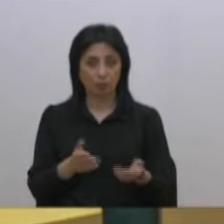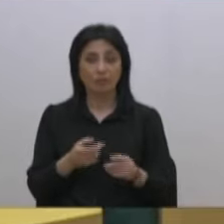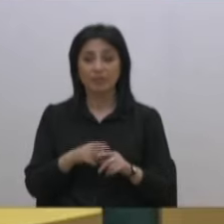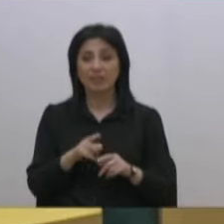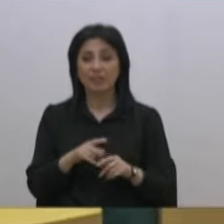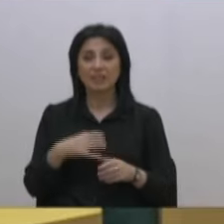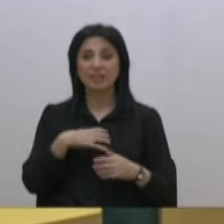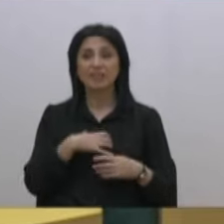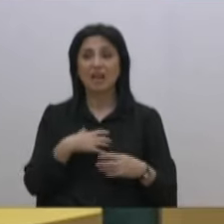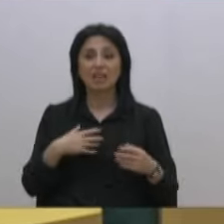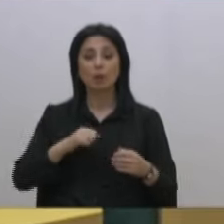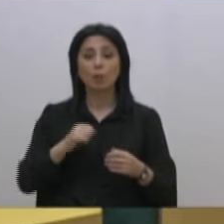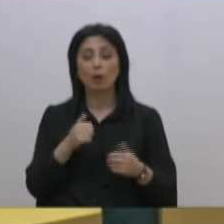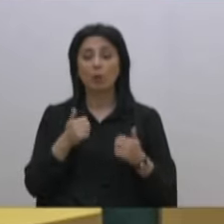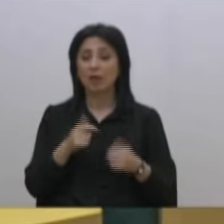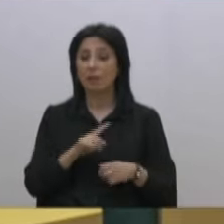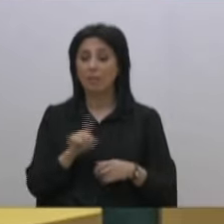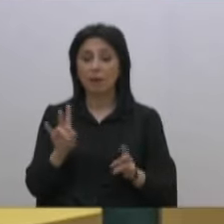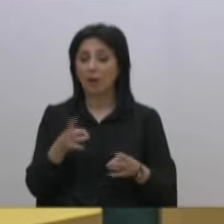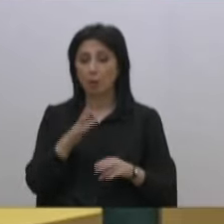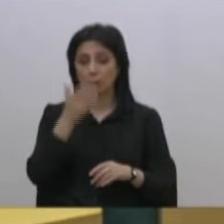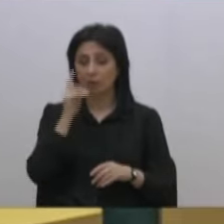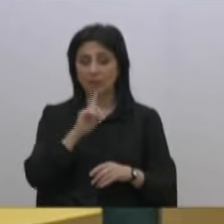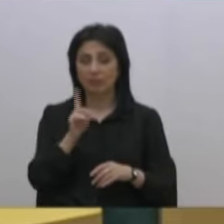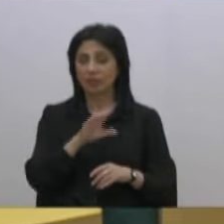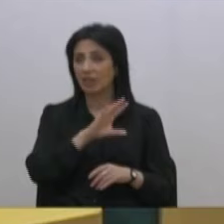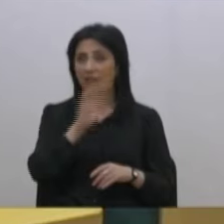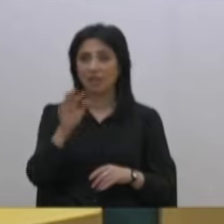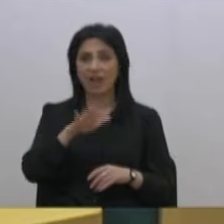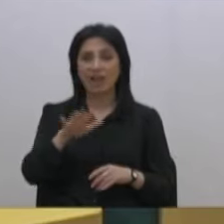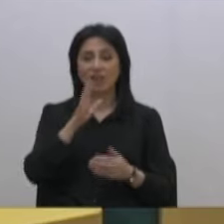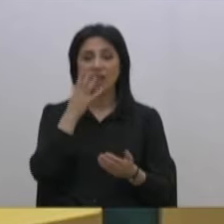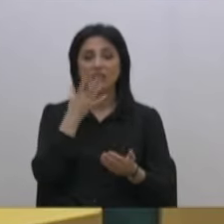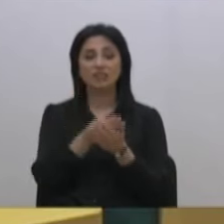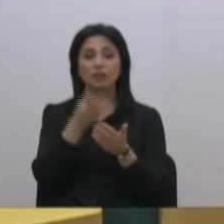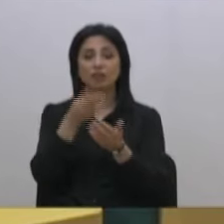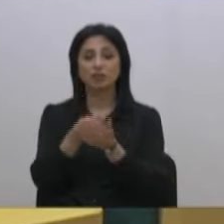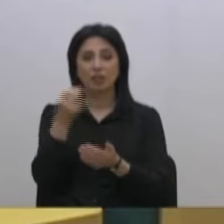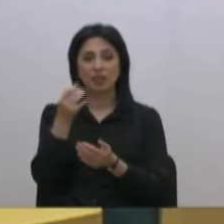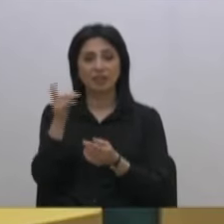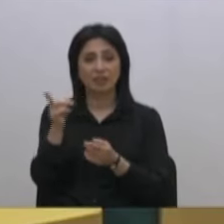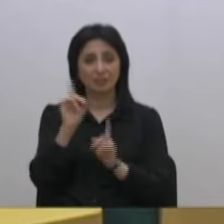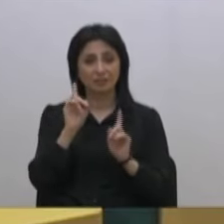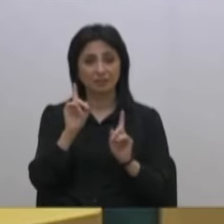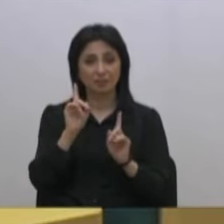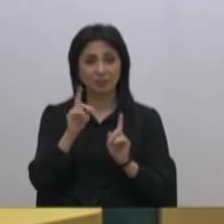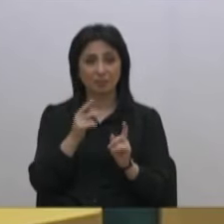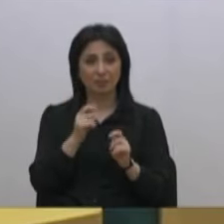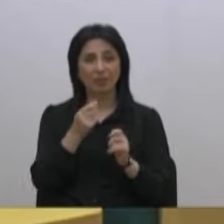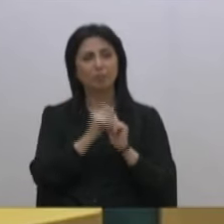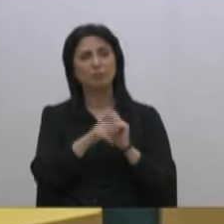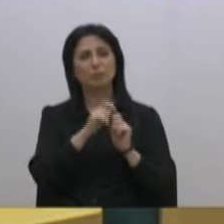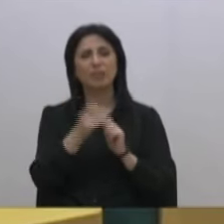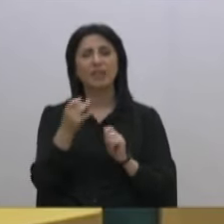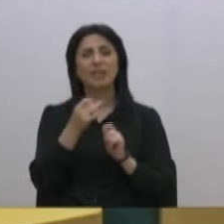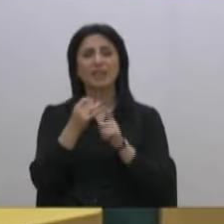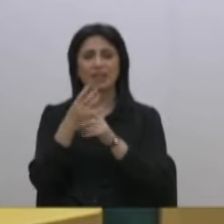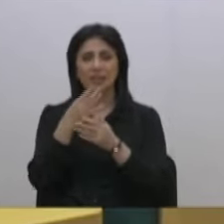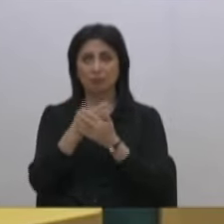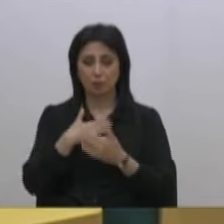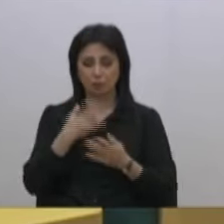რომ სტრატეგიული მეგობრობა კარგია, მაგრამ არ უნდა დაგვავიწყდეს, რომ ყველა ქვეყანას აქვს თავისი ინტერესი. ამიტომ ჩვენ უნდა დავიცვათ ჩვენი ინტერესი